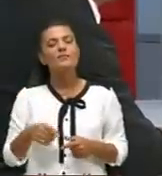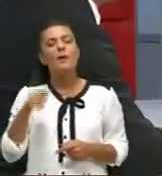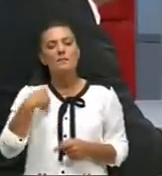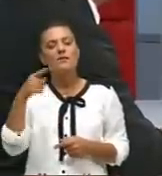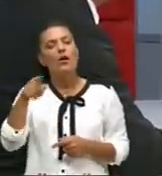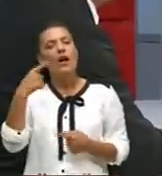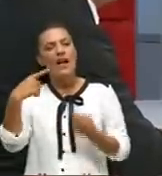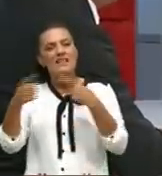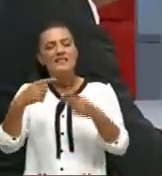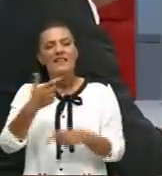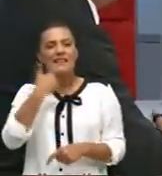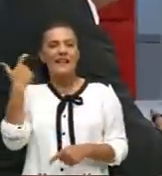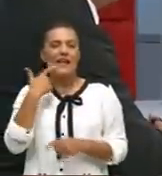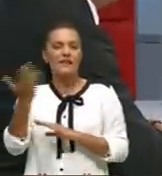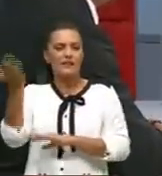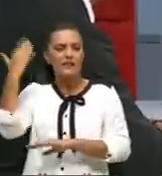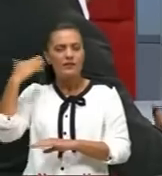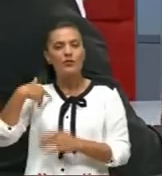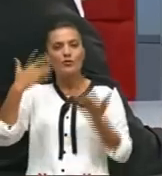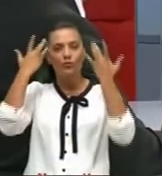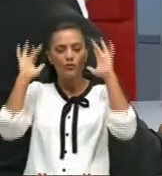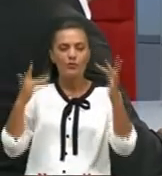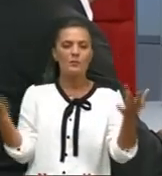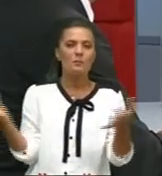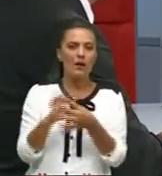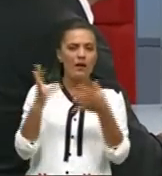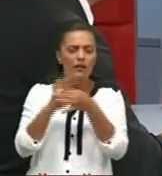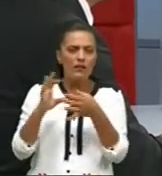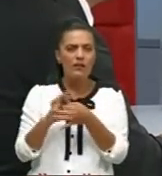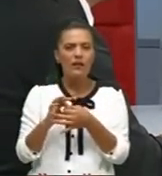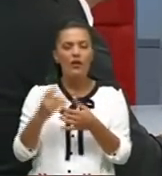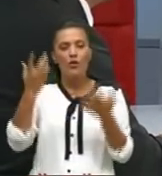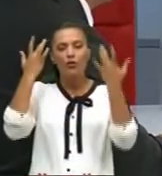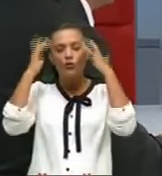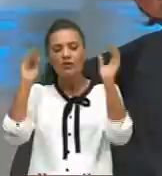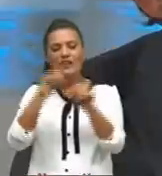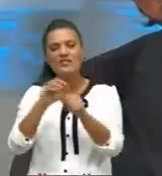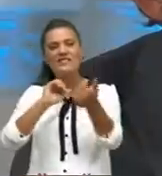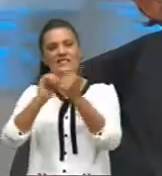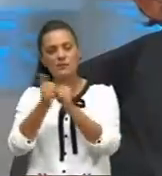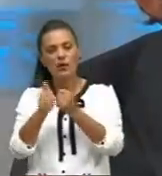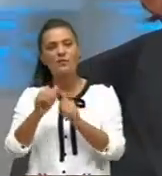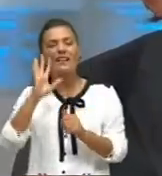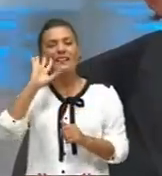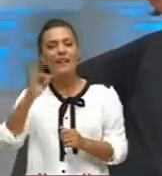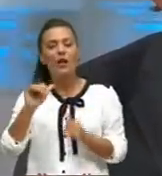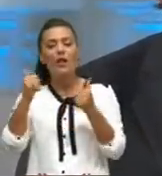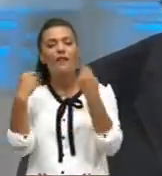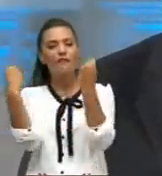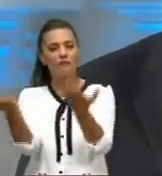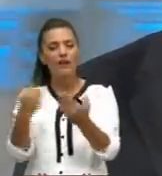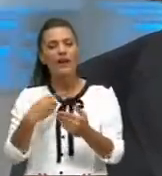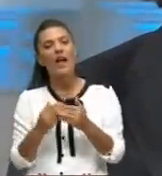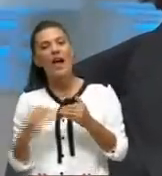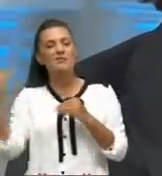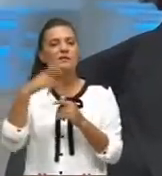o eksiğimizi tarihimize, kültürümüze bağlılıkla, kültürel sporlarımıza, değerlerimize önem vererek